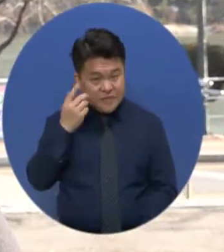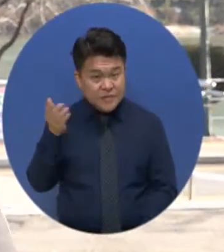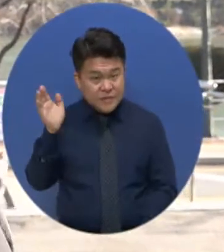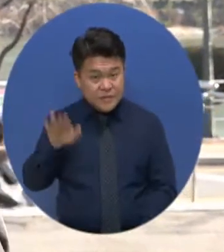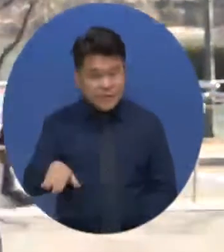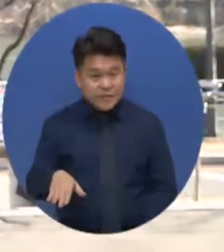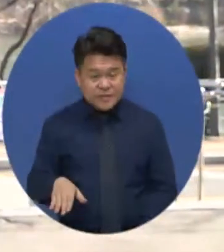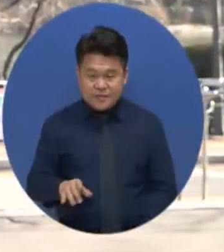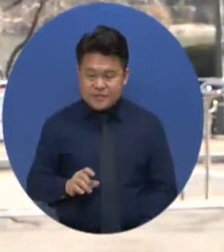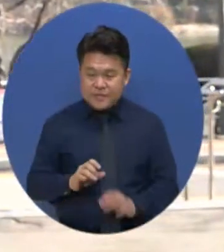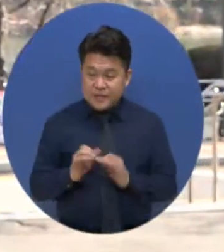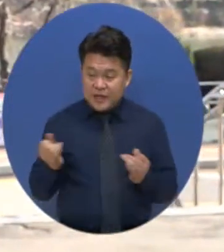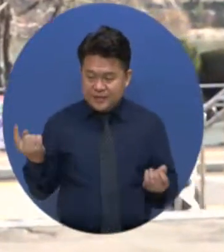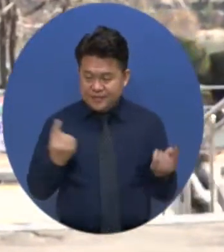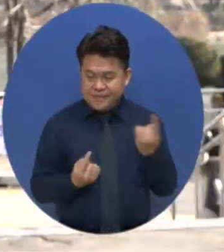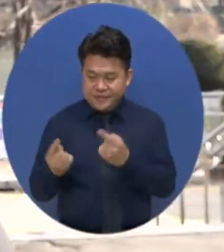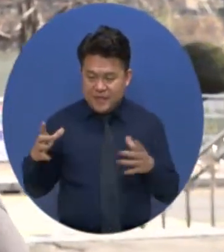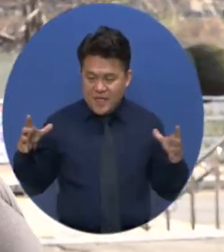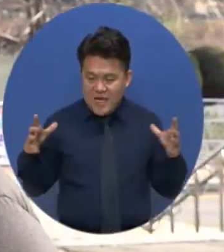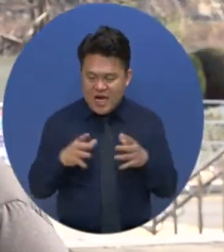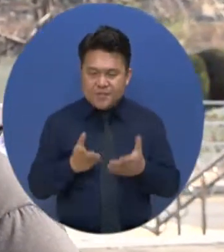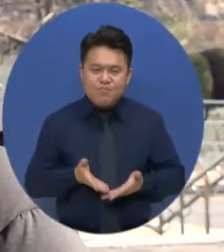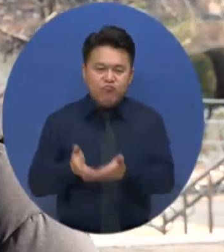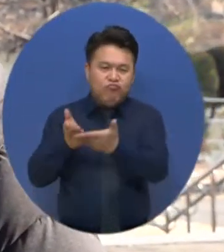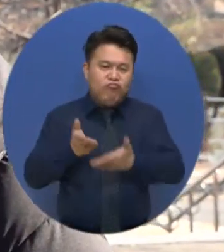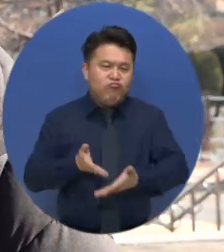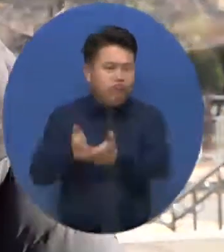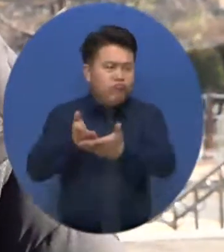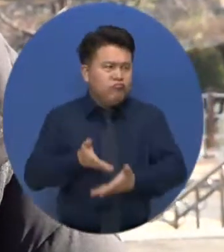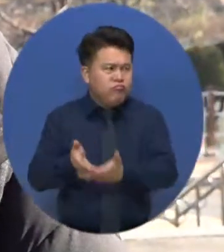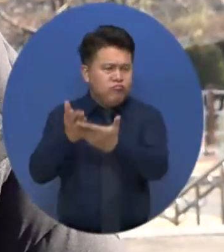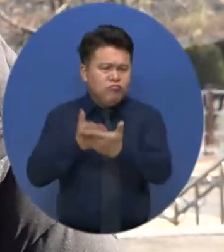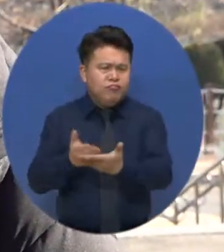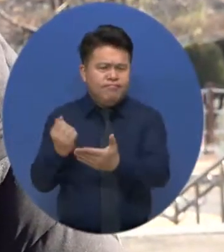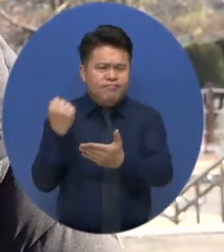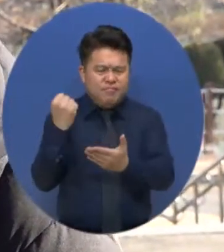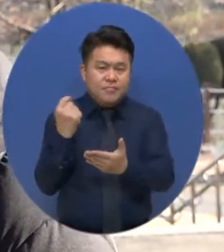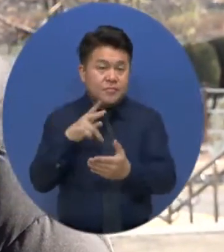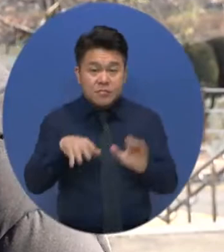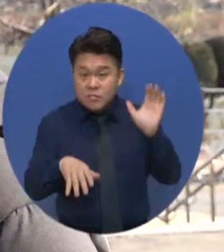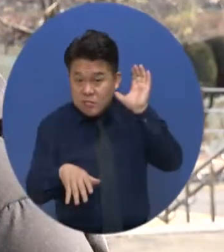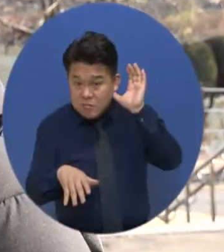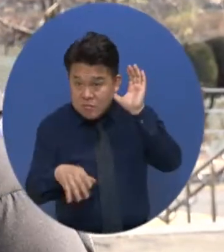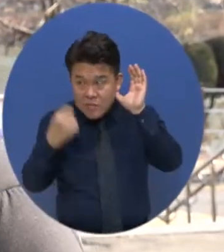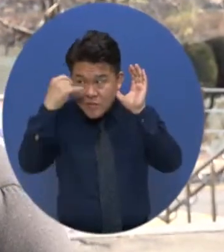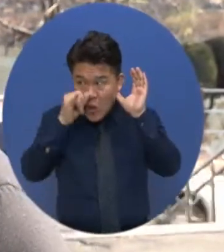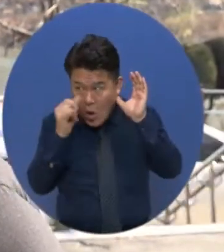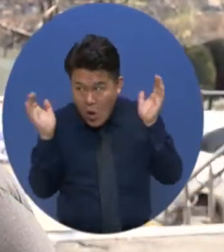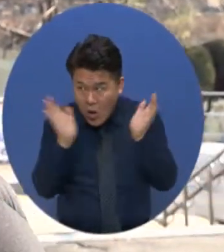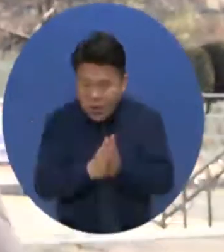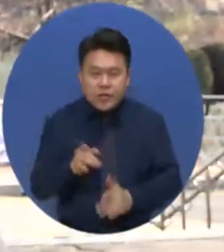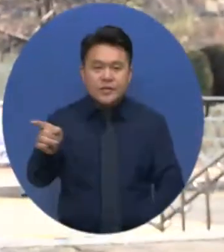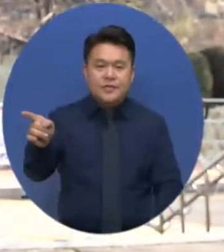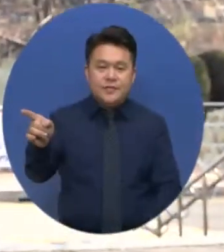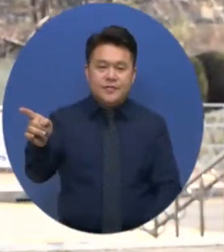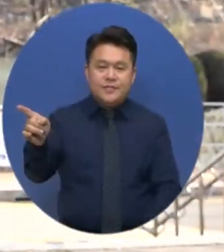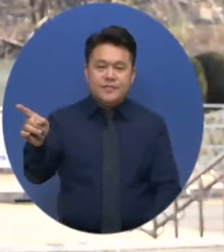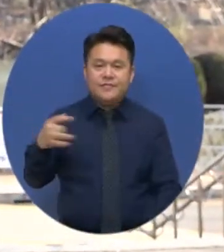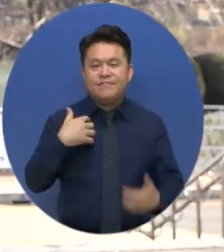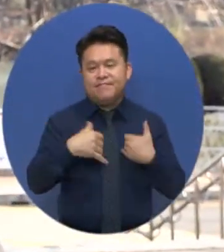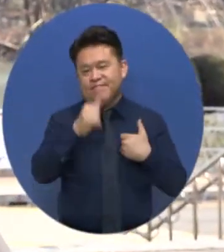한 명 한 명의 목소리가 모이고 그게 더 커지고 그거를 귀 기울이는 게 딱 느껴지는 그 순간의 그